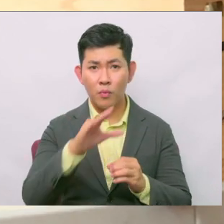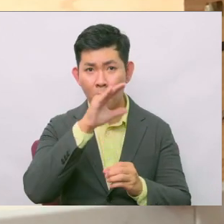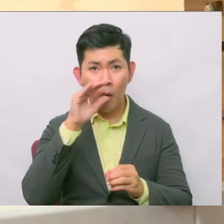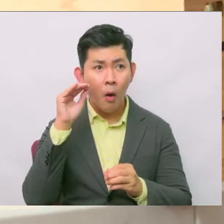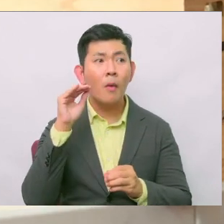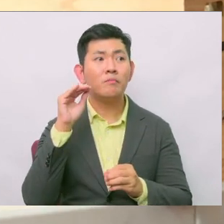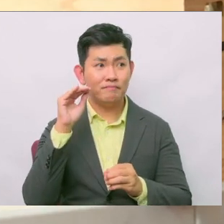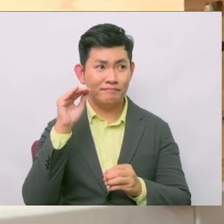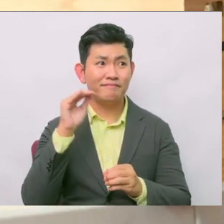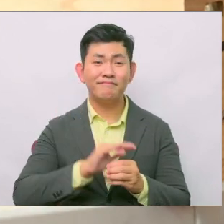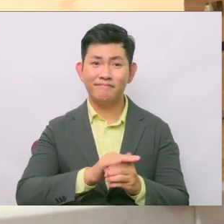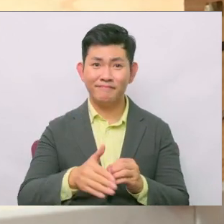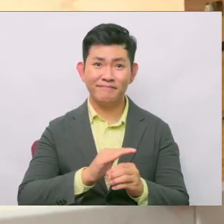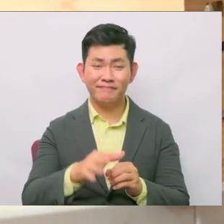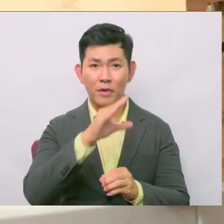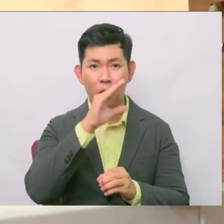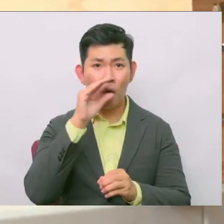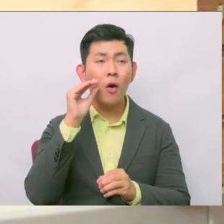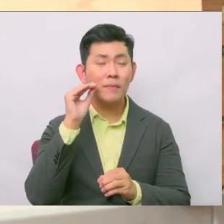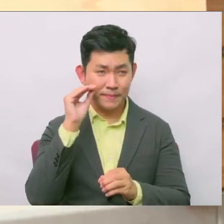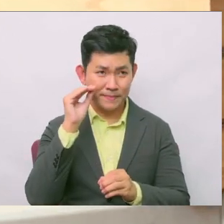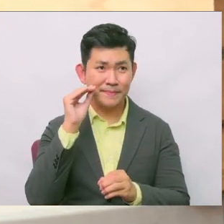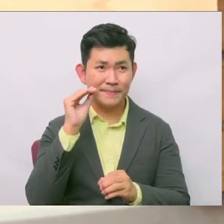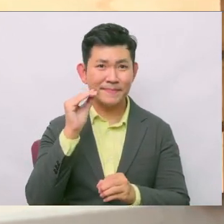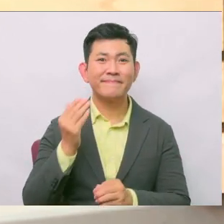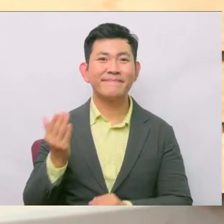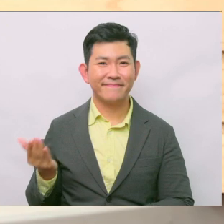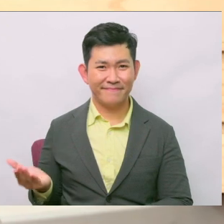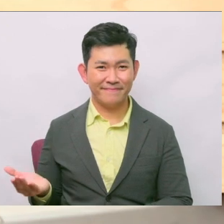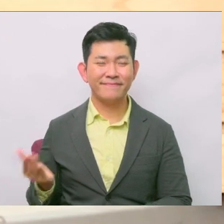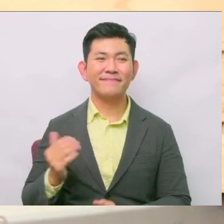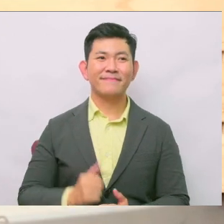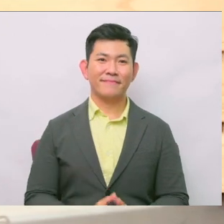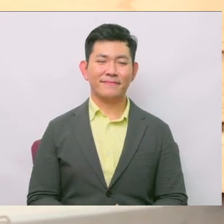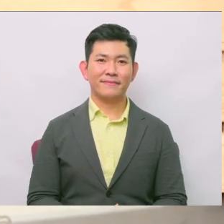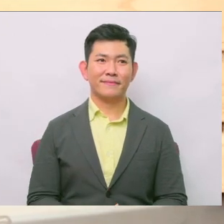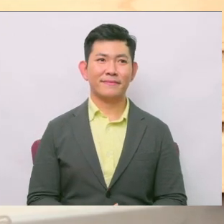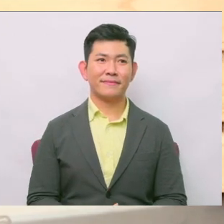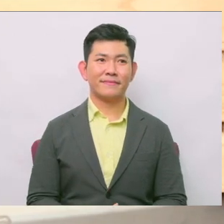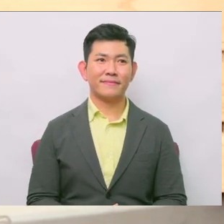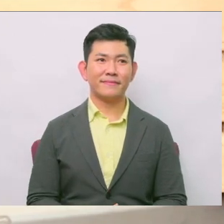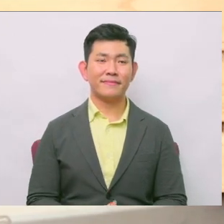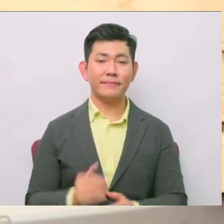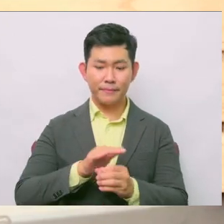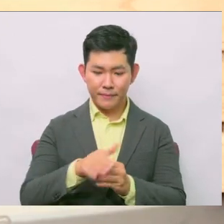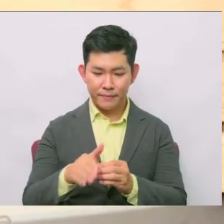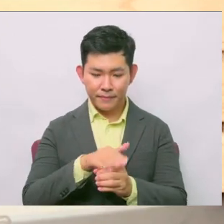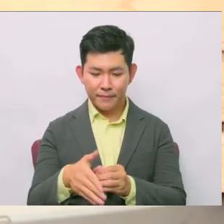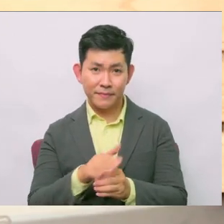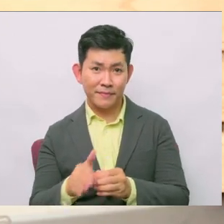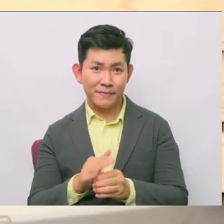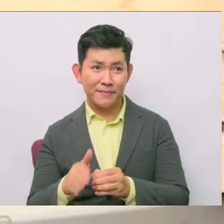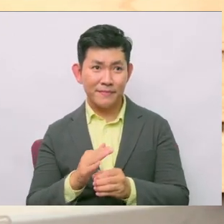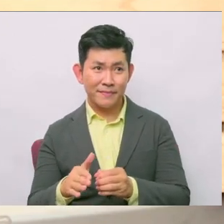นี้เนาะนี่นะคะมะกรูดนะคะแล้วก็หั่นเอาผิวนะคะแล้วก็ใส่เนื้อเข้าไปด้ว